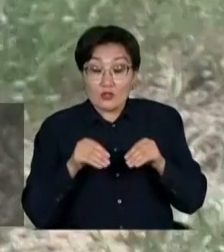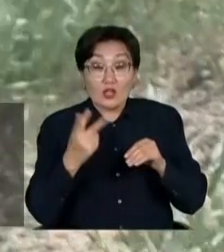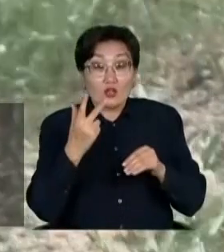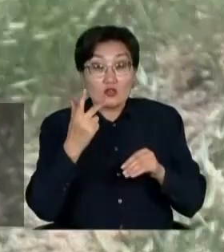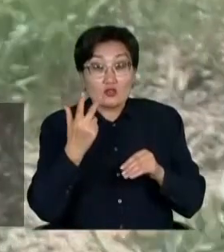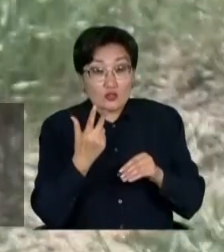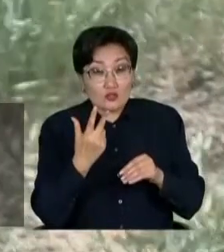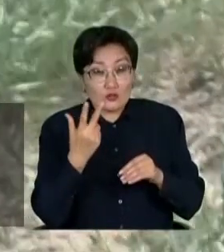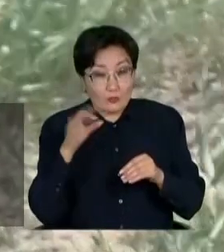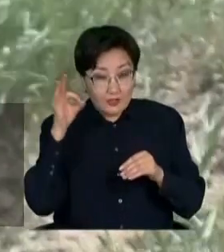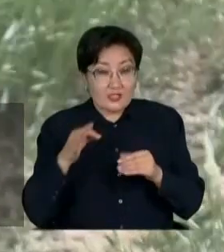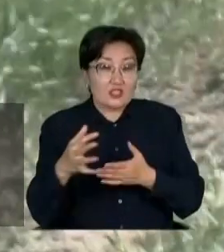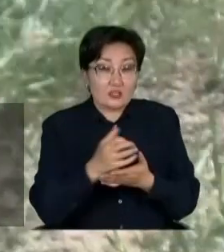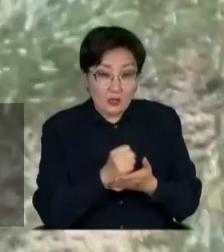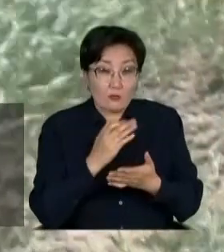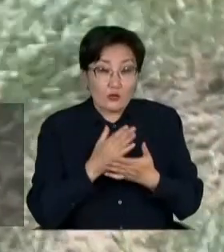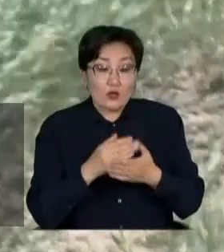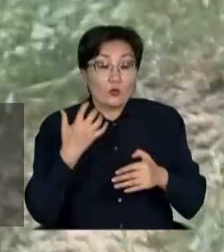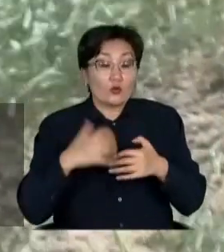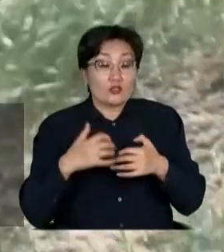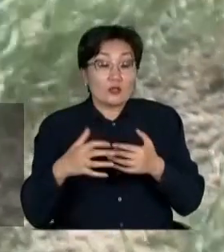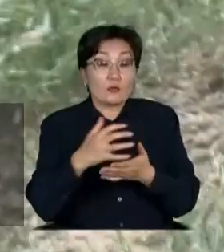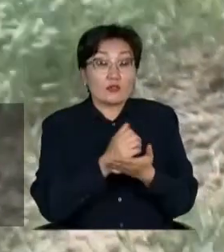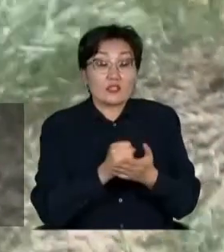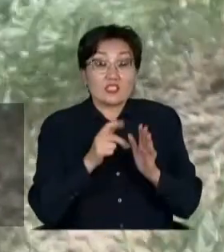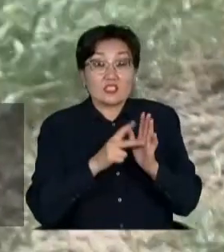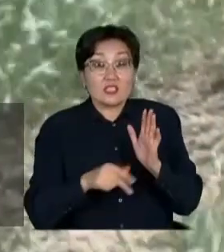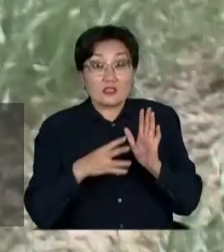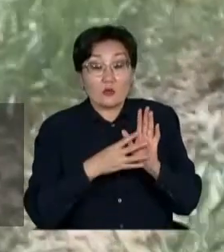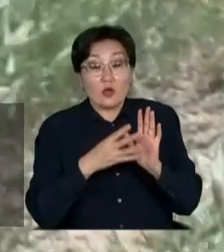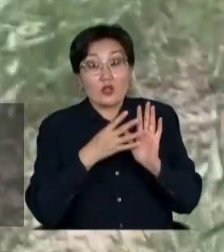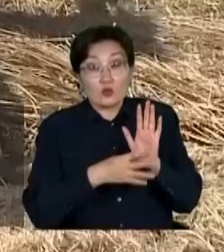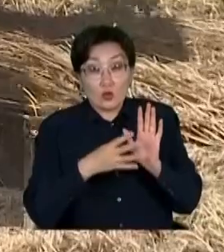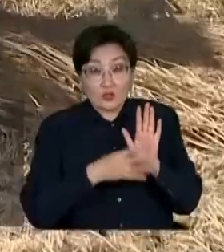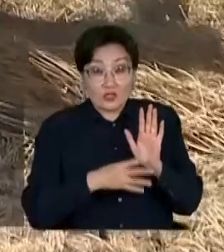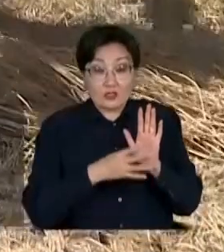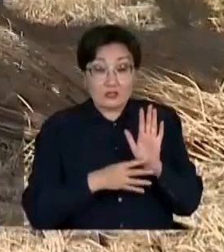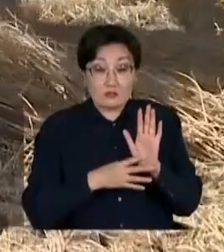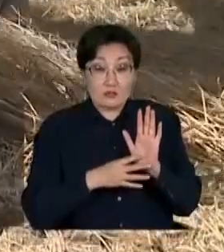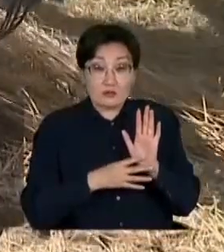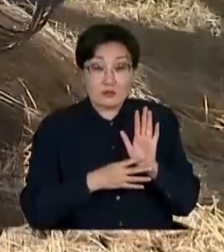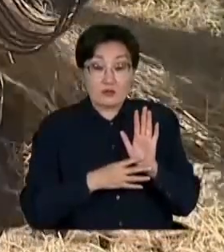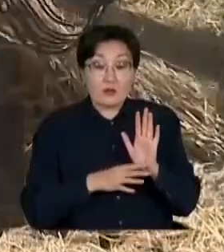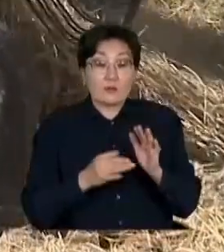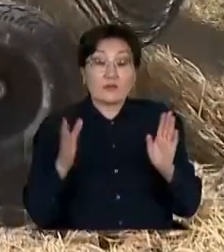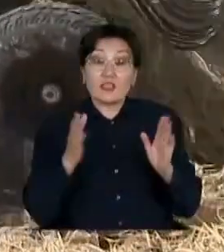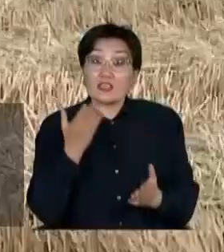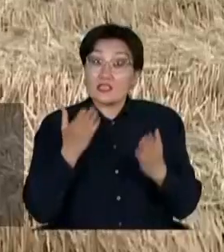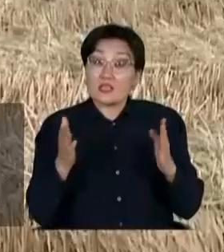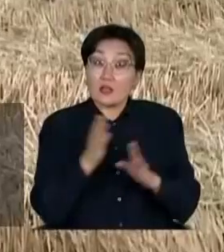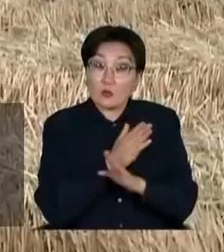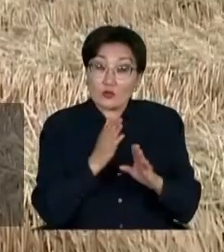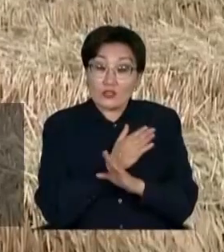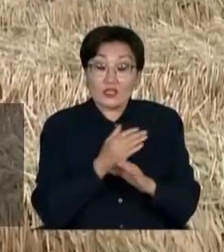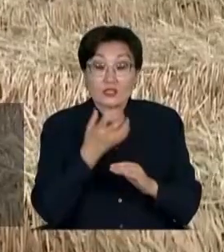оп қалдық. Орташа өнім 89-90-нан кеп тұр қазір. Құдай қаласа, ауа райы ашық жарық